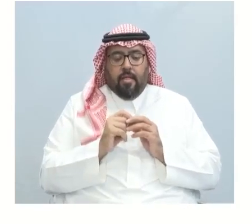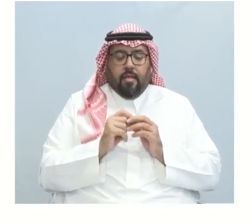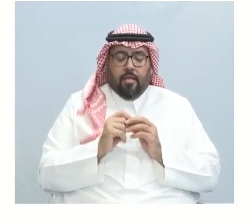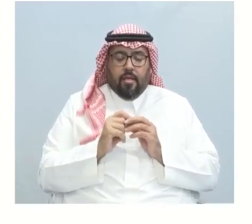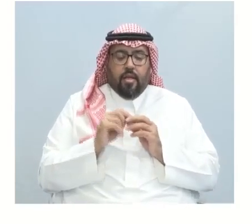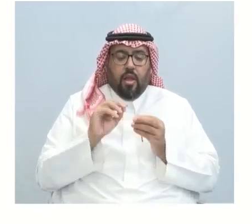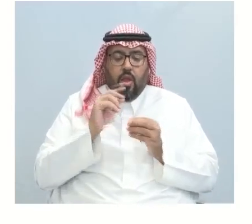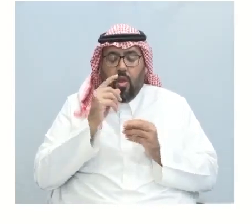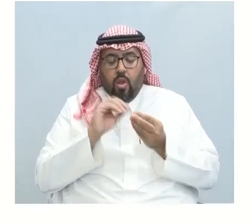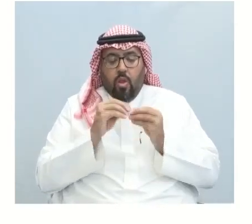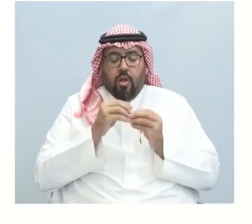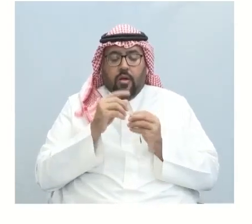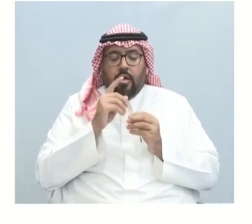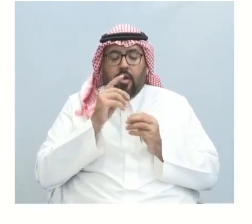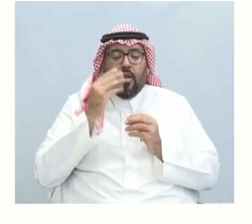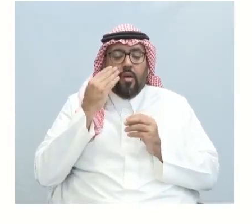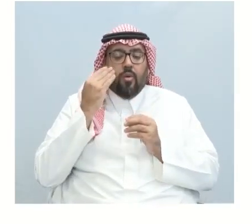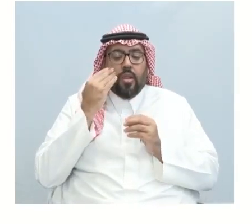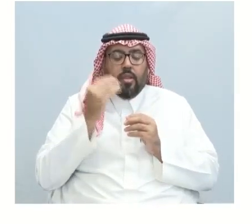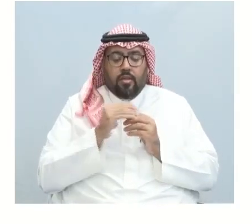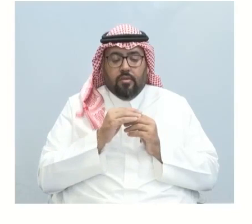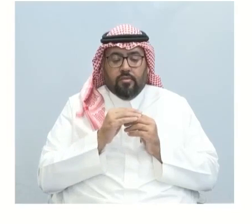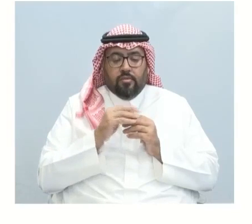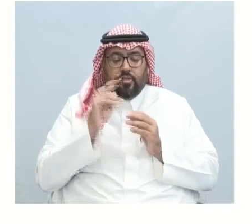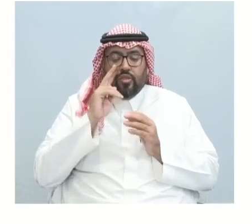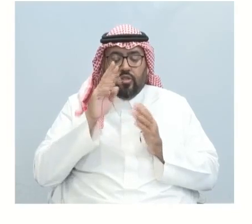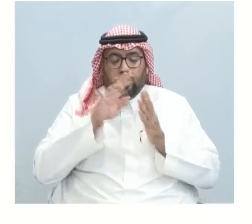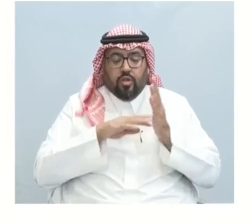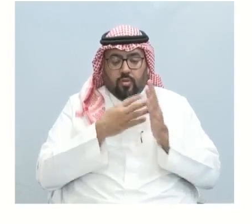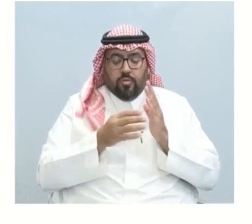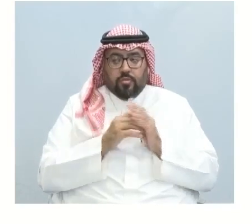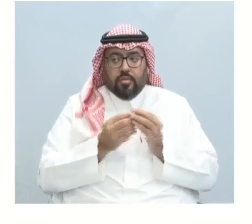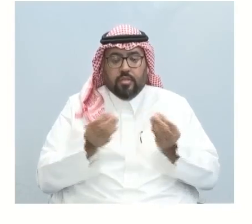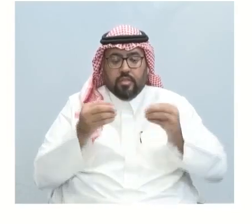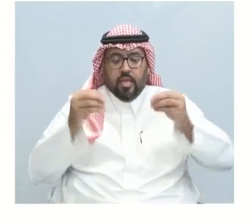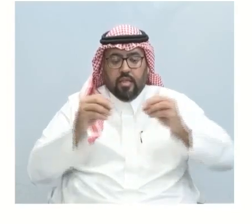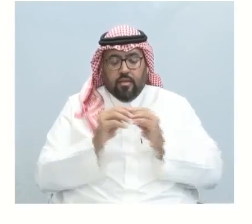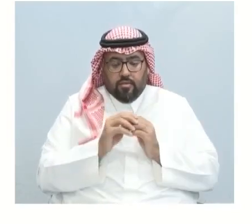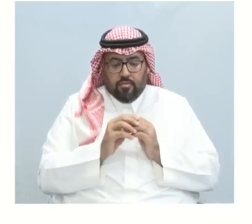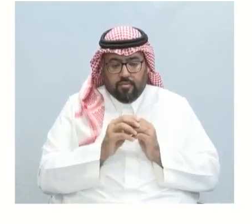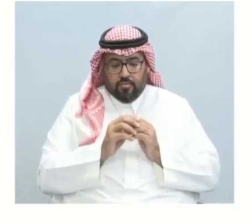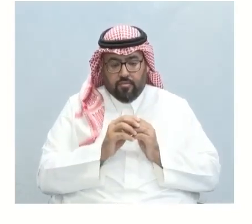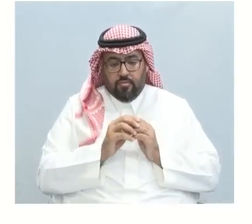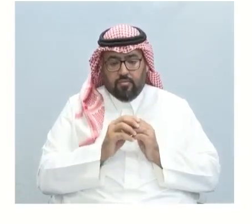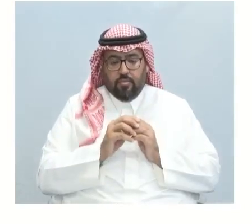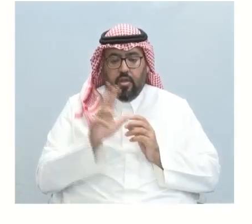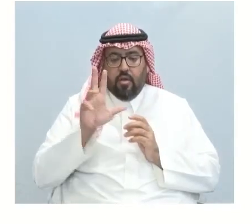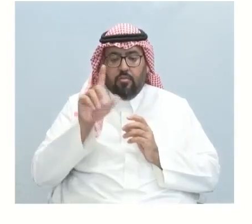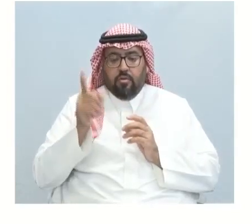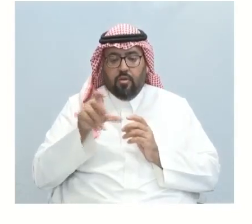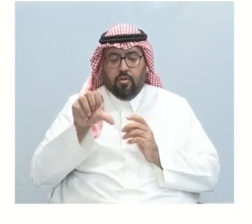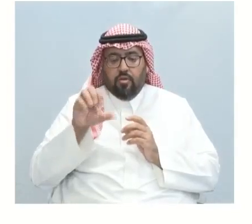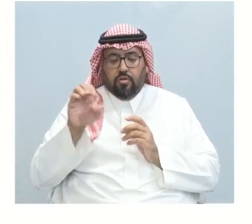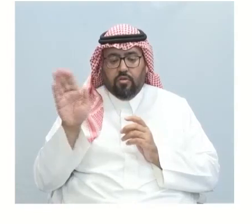ظهر معنا باللون البنفسجي تتذكرون الرسم او الجدول اللي ظهر معنا وكان هنالك زياده في ماذا زياده في البروجسترون